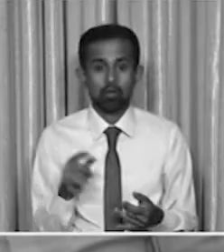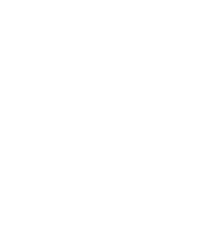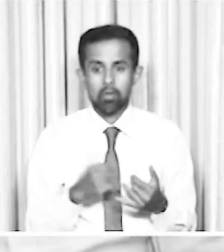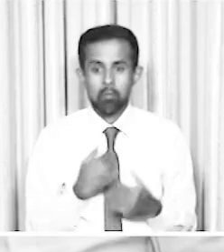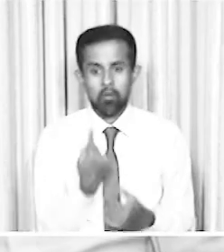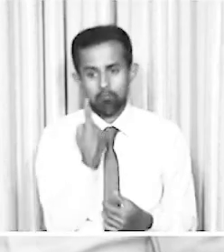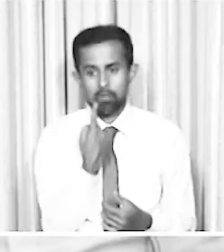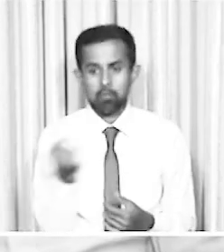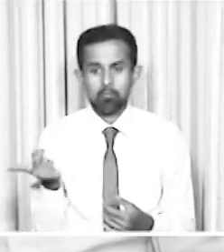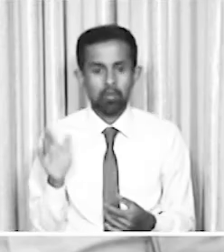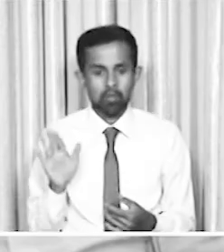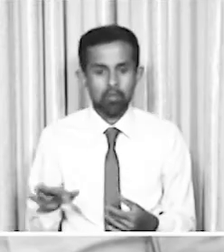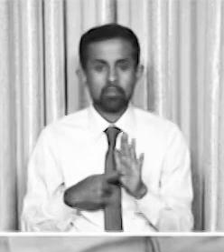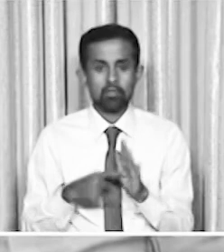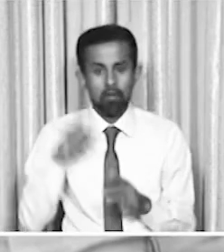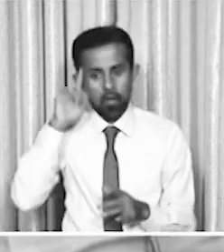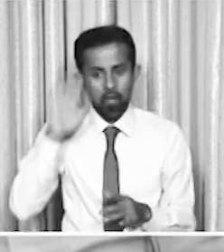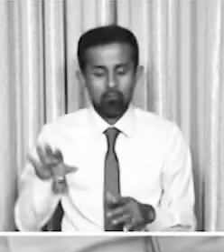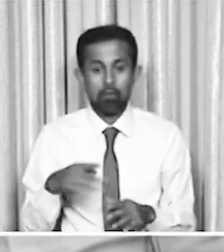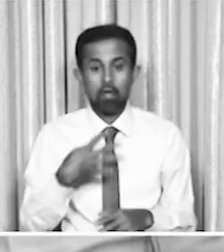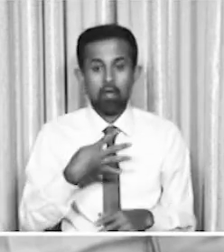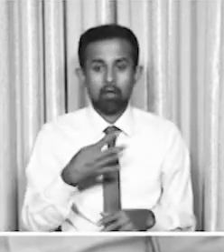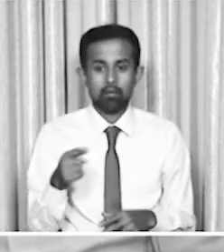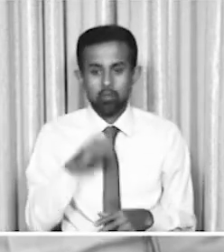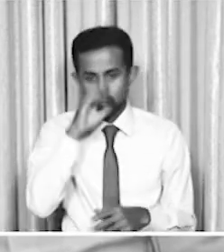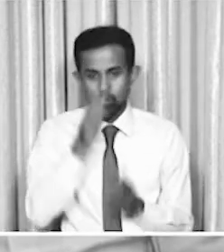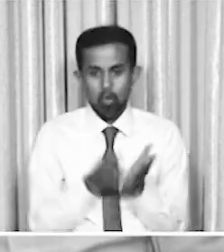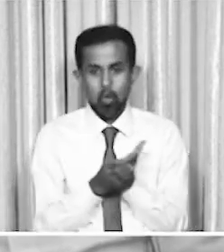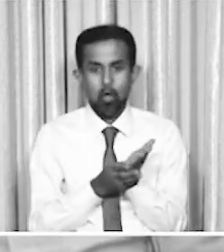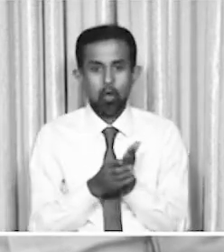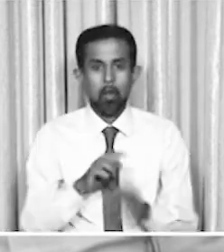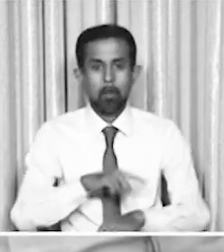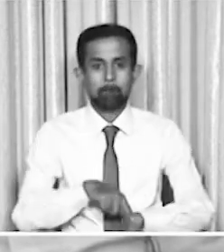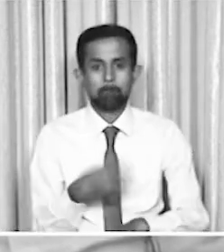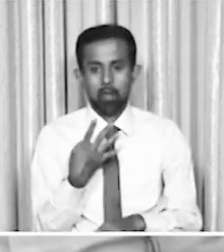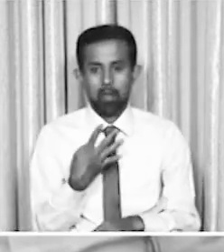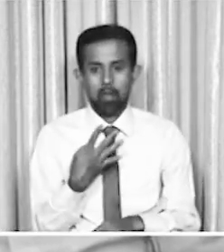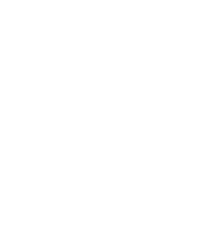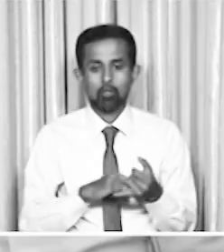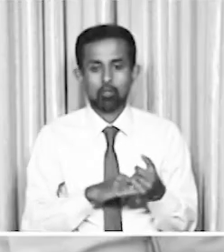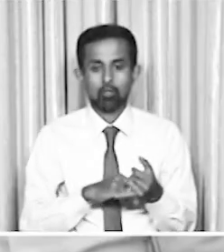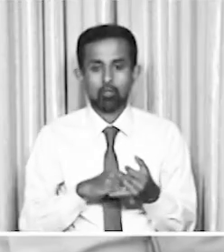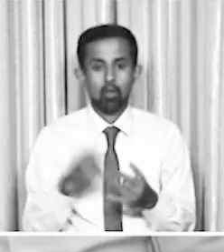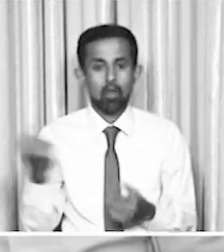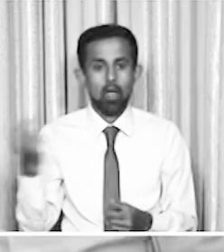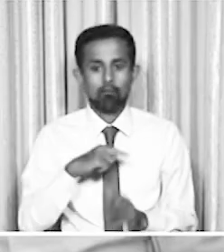මම විතරයි. එතුමායි දා හිටියේ ජිනීවා වල. 4 වෙනිදා උදේ මම ට්‍රේන් එකේ පැය 4ක් ගත කරලා තමයි සුරිච් ඉඳන්